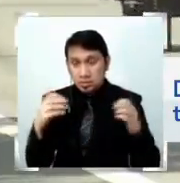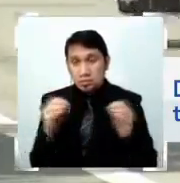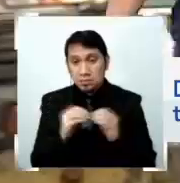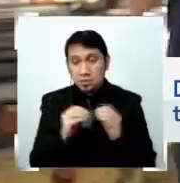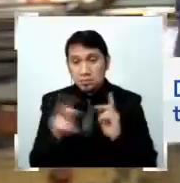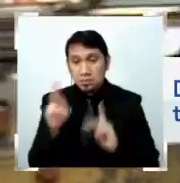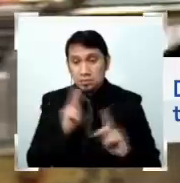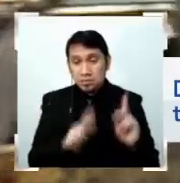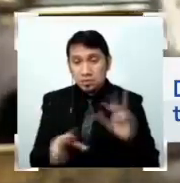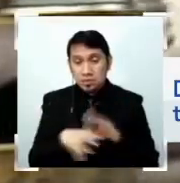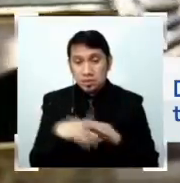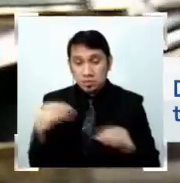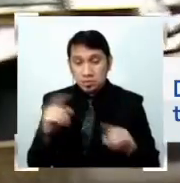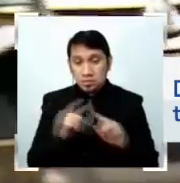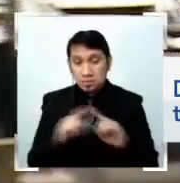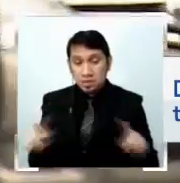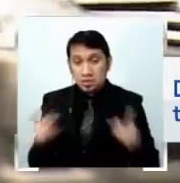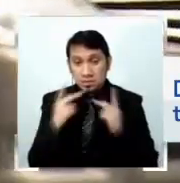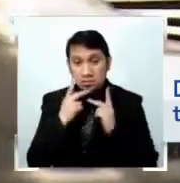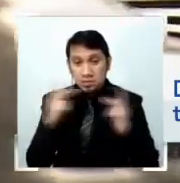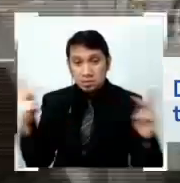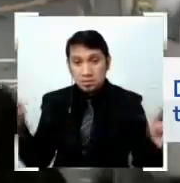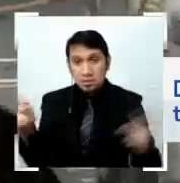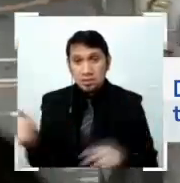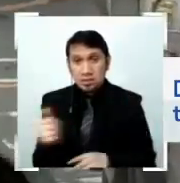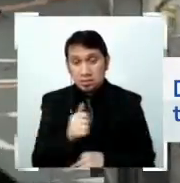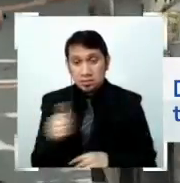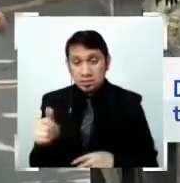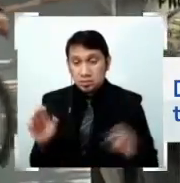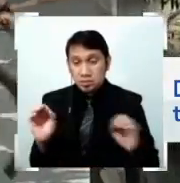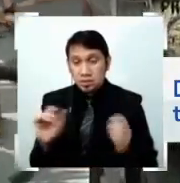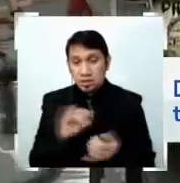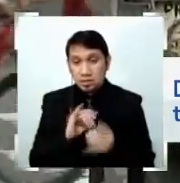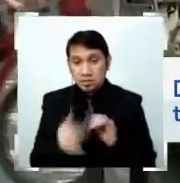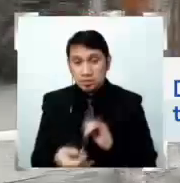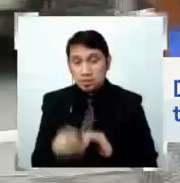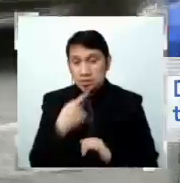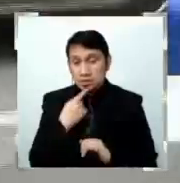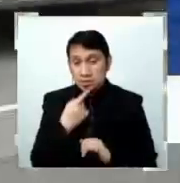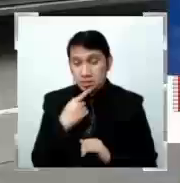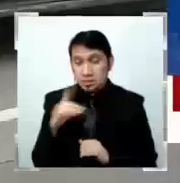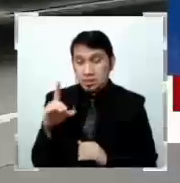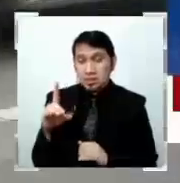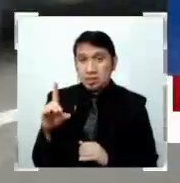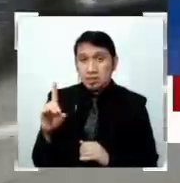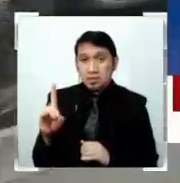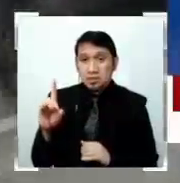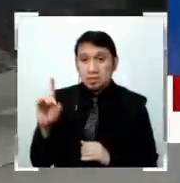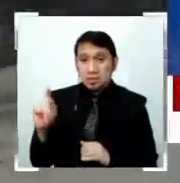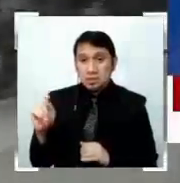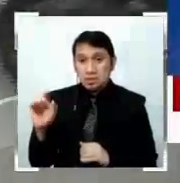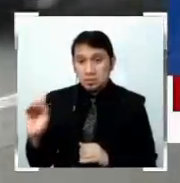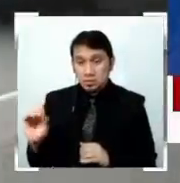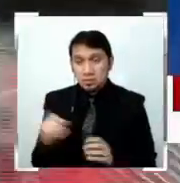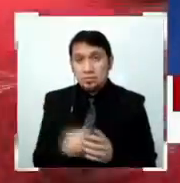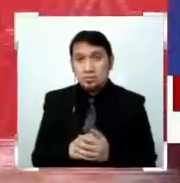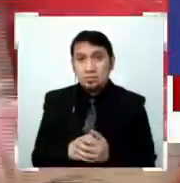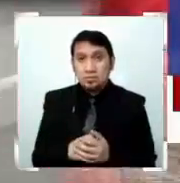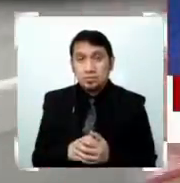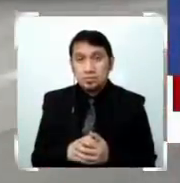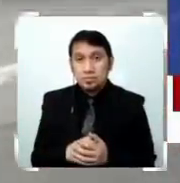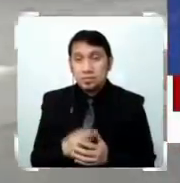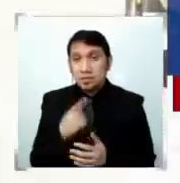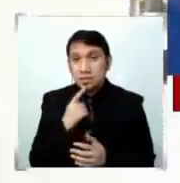mga pampublikong sasakyan, walang adjustment sa kapasidad, sabi ng Transportation Department. Sa road-based transportation po, tama po,